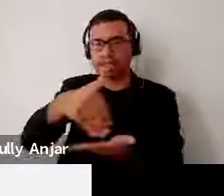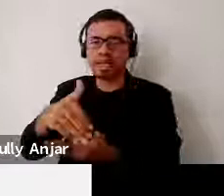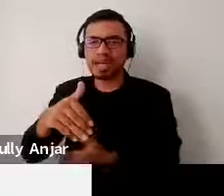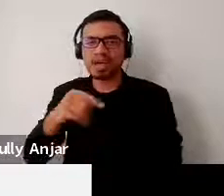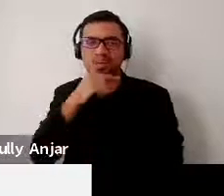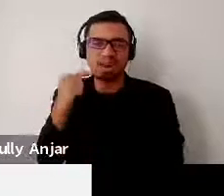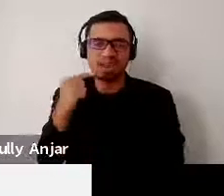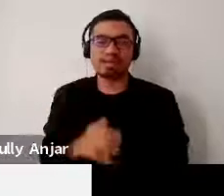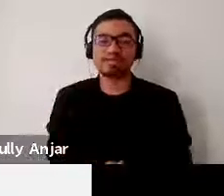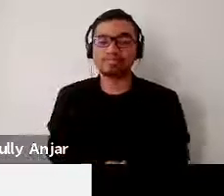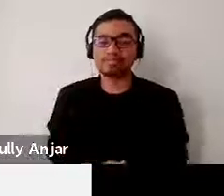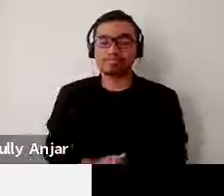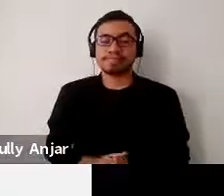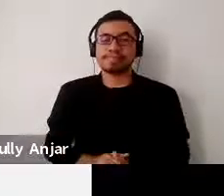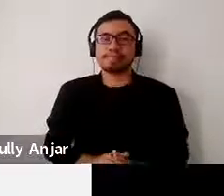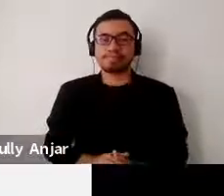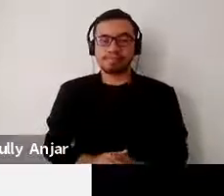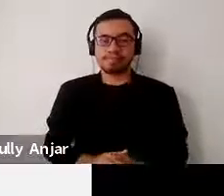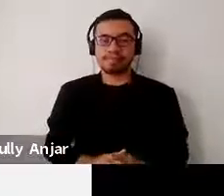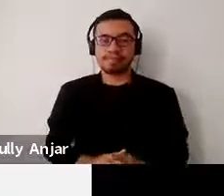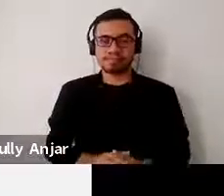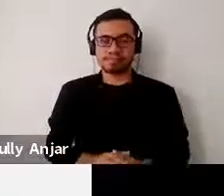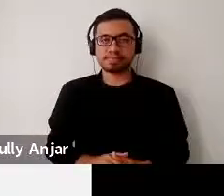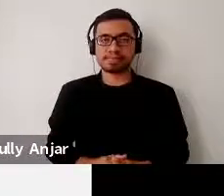Tetapi pembelajaran dari beberapa